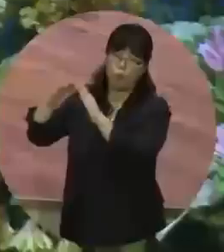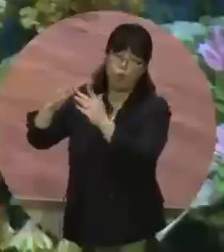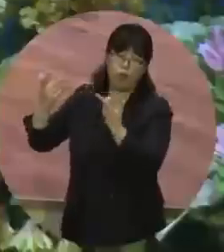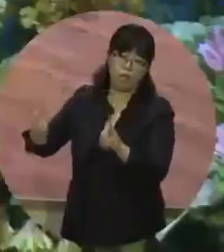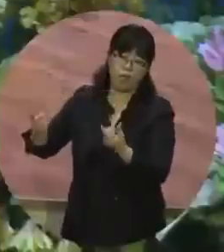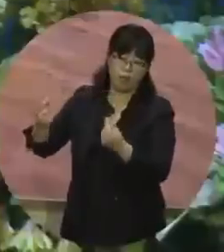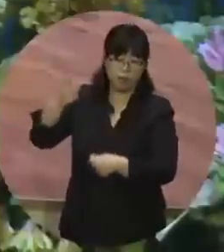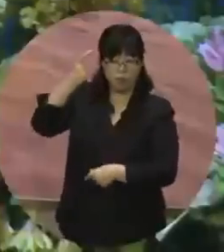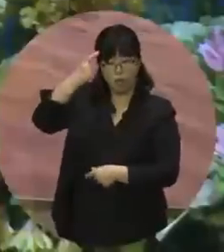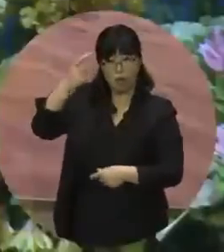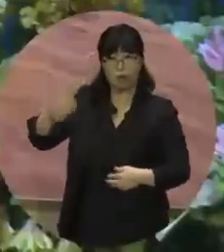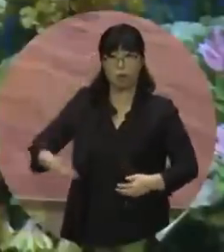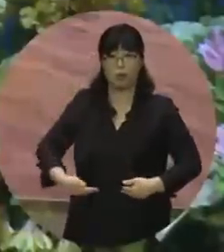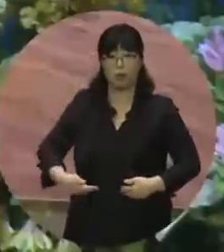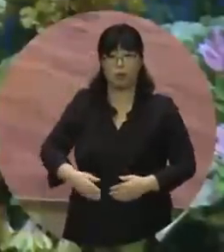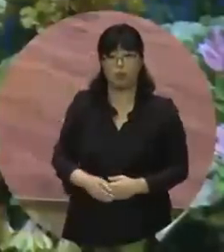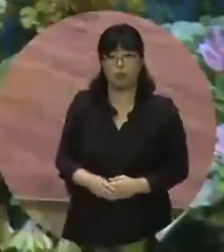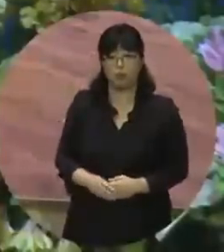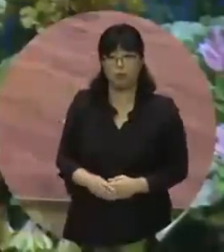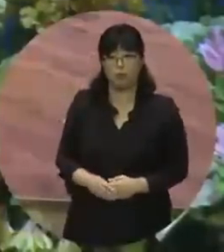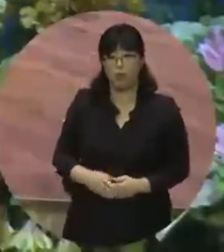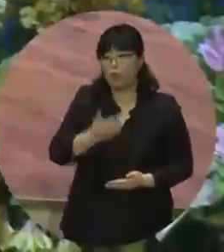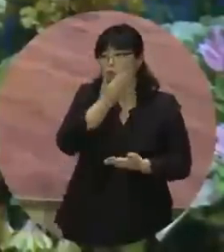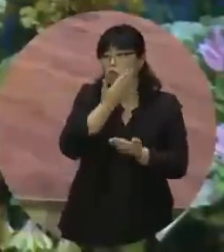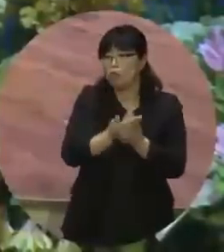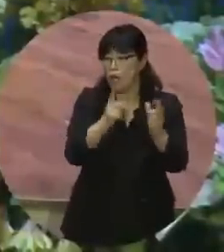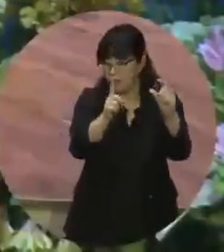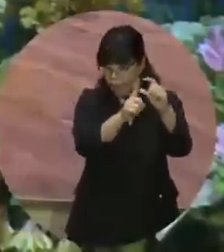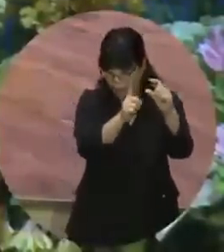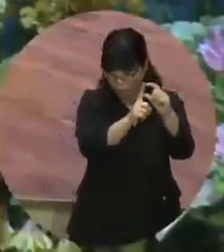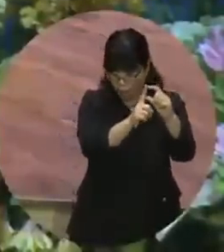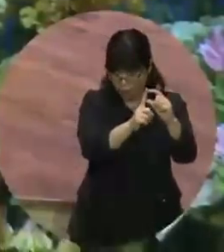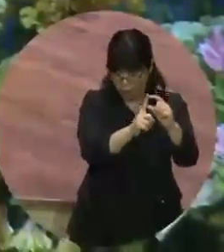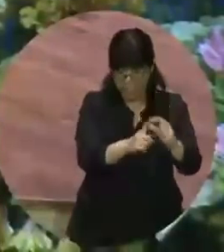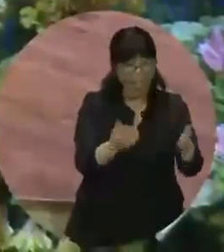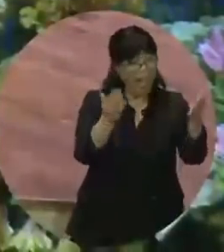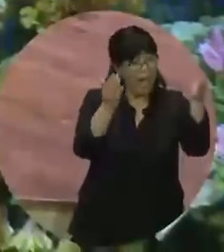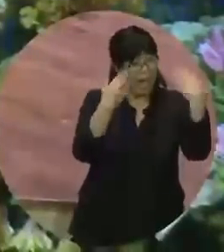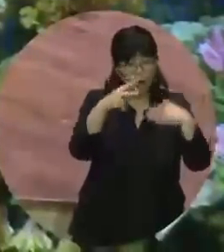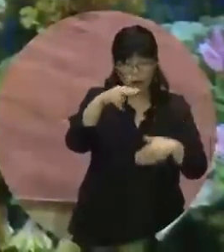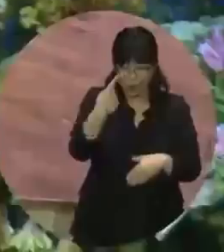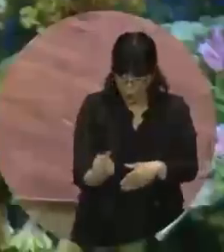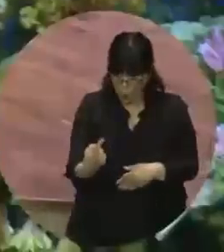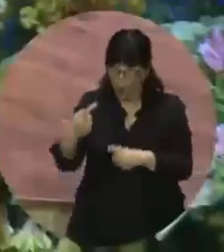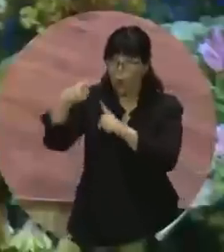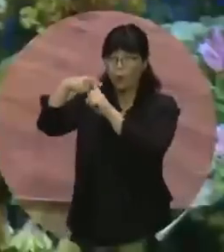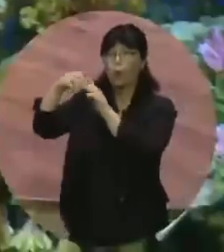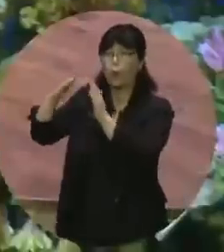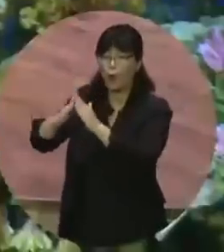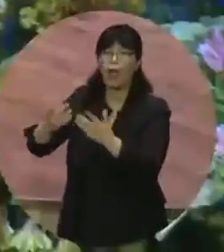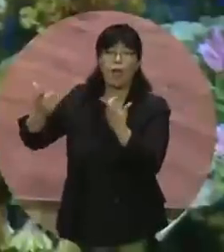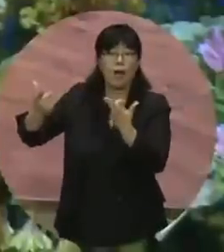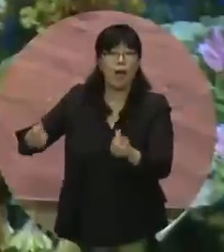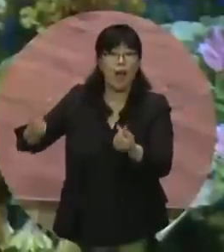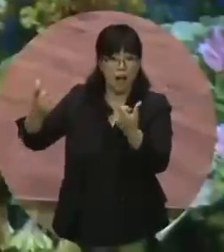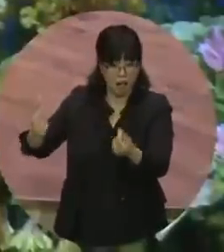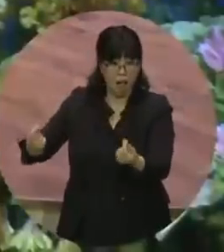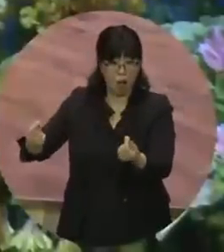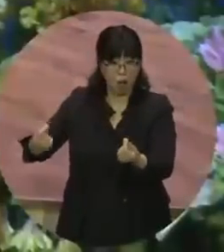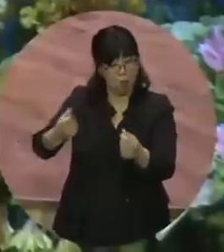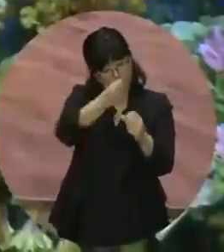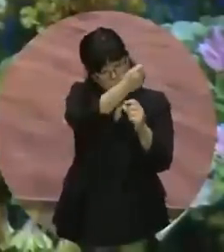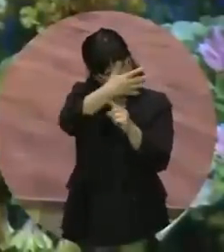고등학생 오늘 막 그게 키야 그냥. 우리는 학교도 교회다. 자, 인도 잘